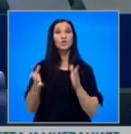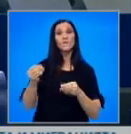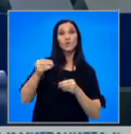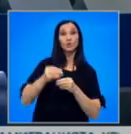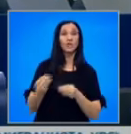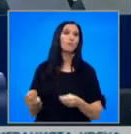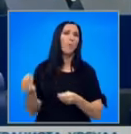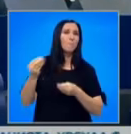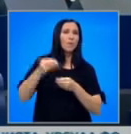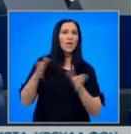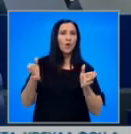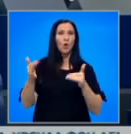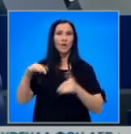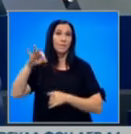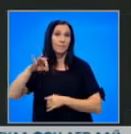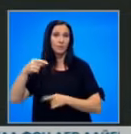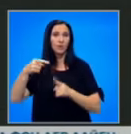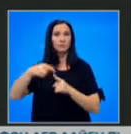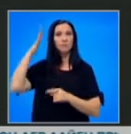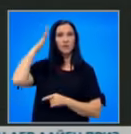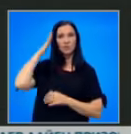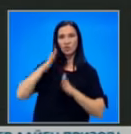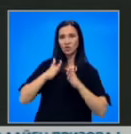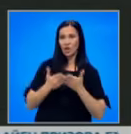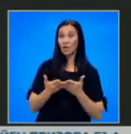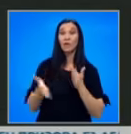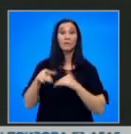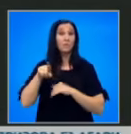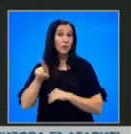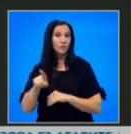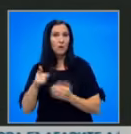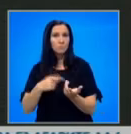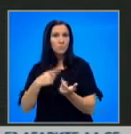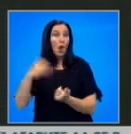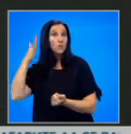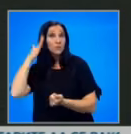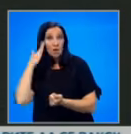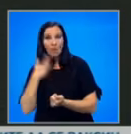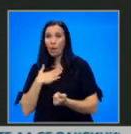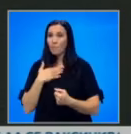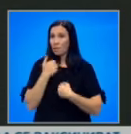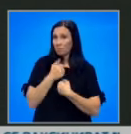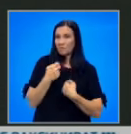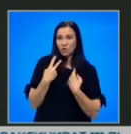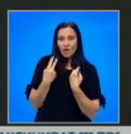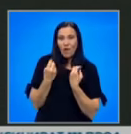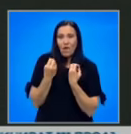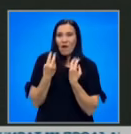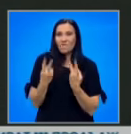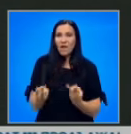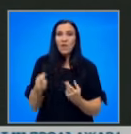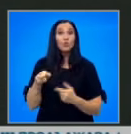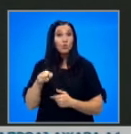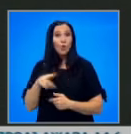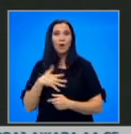в допълнение и конкретни препоръки към държавите членки. Въпреки това, в някои страни са налице тревожни явления. И тук искам